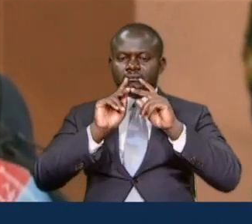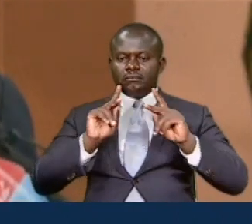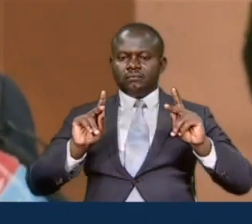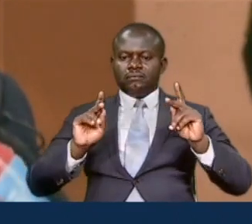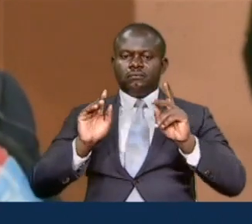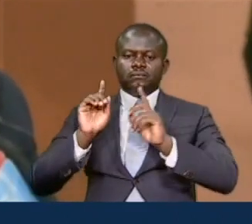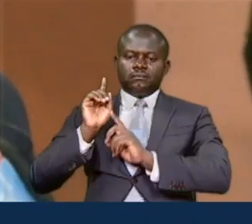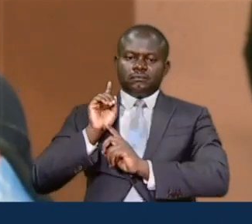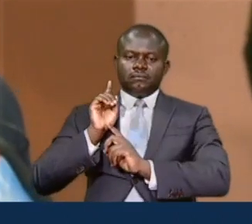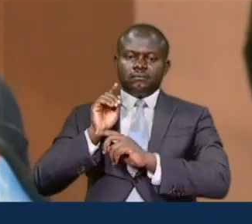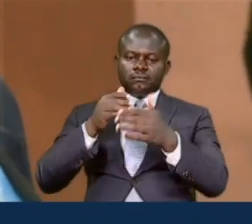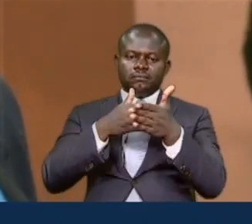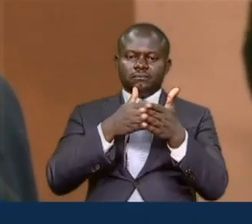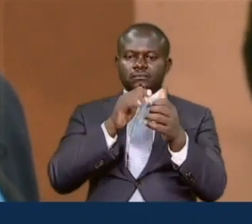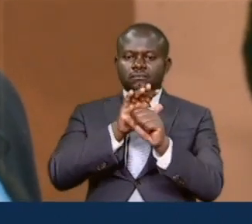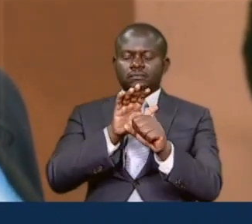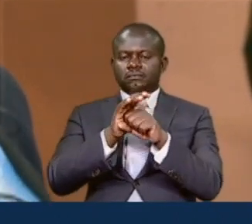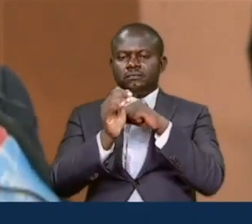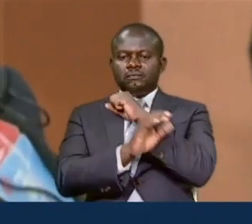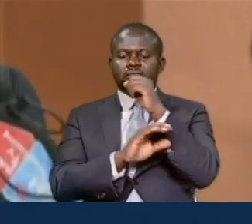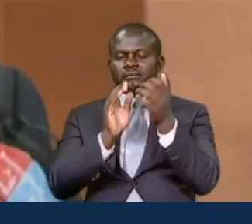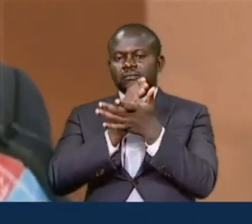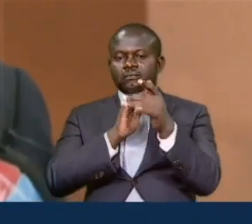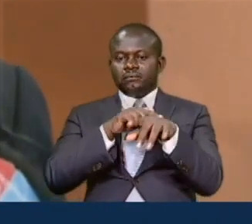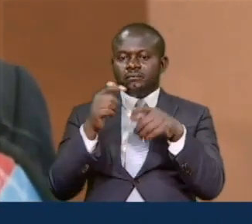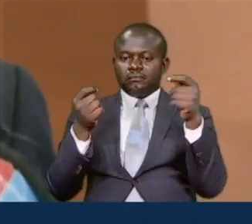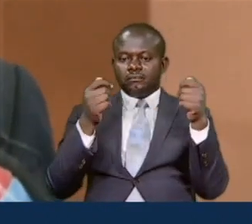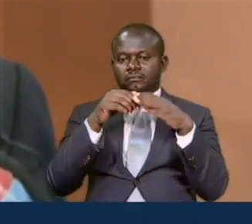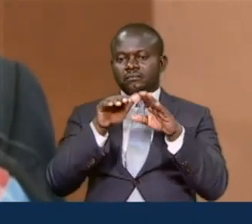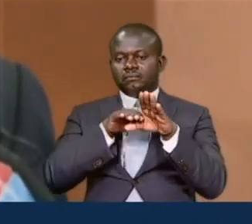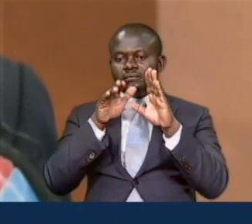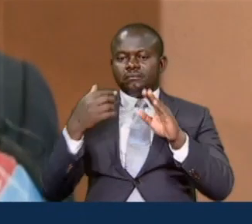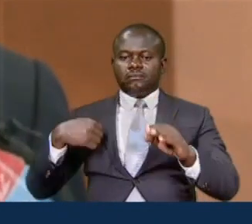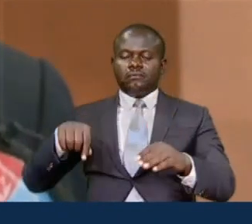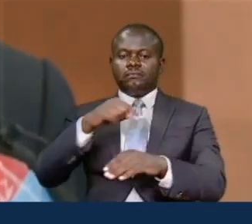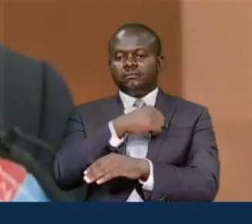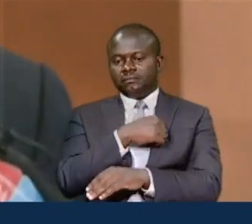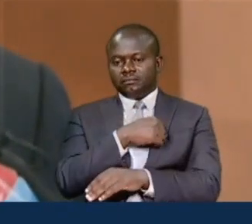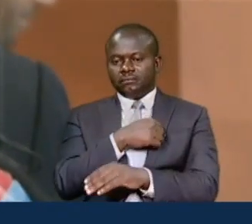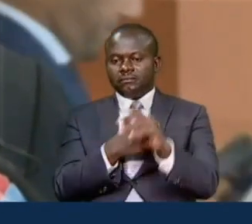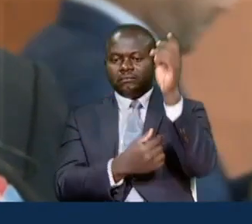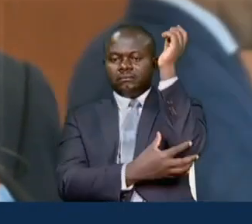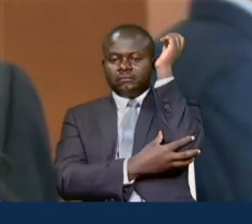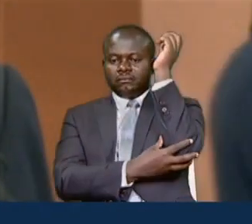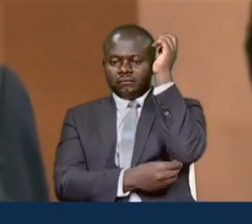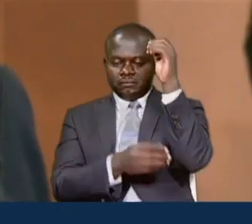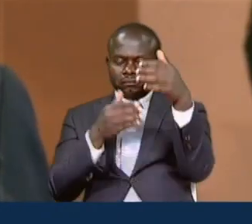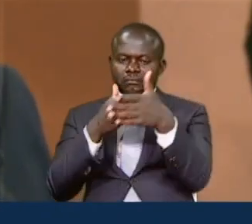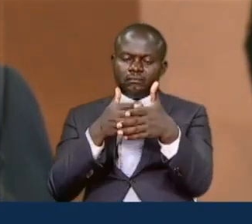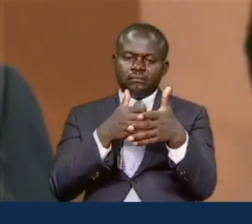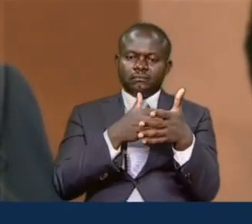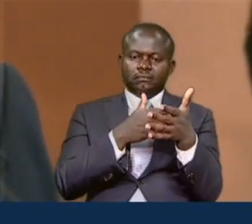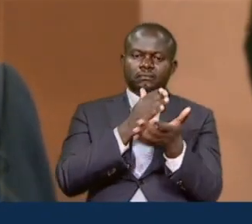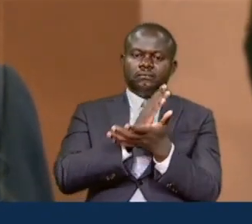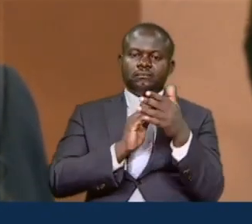n'umutekano biracyana imbogamizi bihugu bimwe na bimwe by'ibinyamuryango byacu. Ubukene buracyana imbogamizi muri